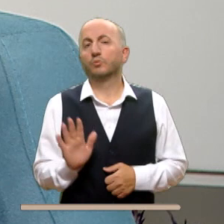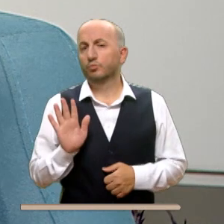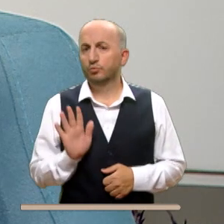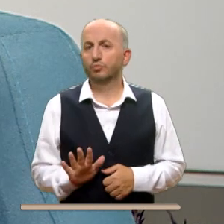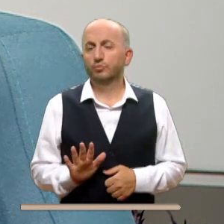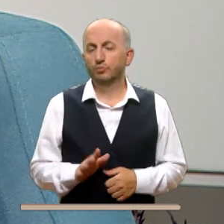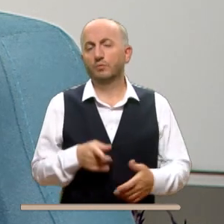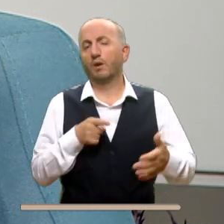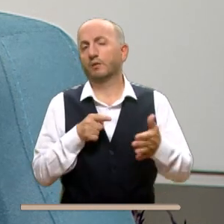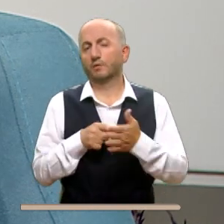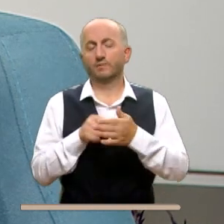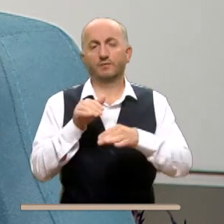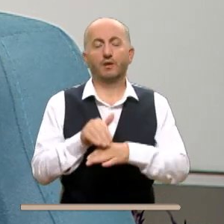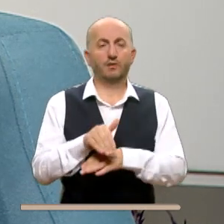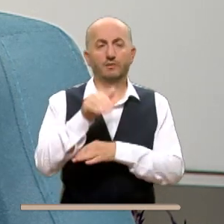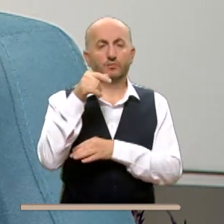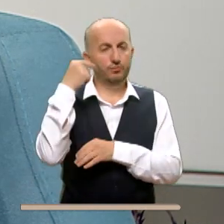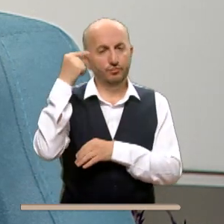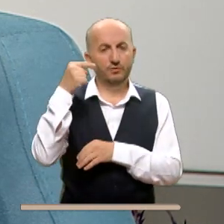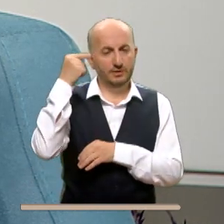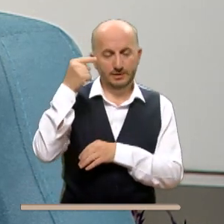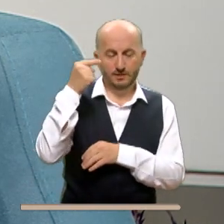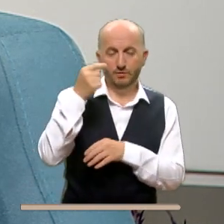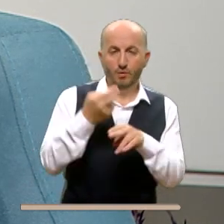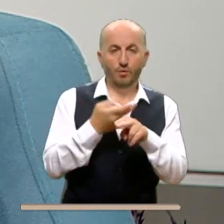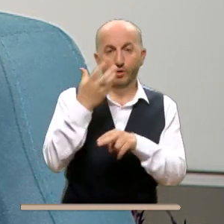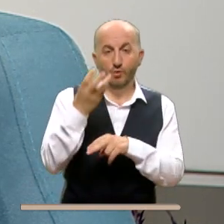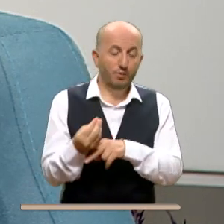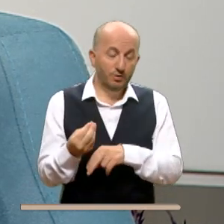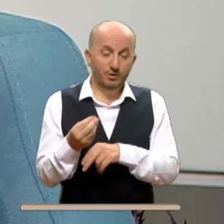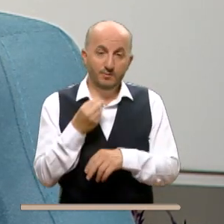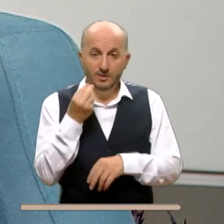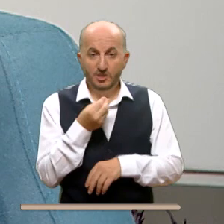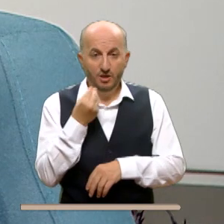duruşuyla, idealleriyle, hayat çizgisiyle de örnek olacak bir